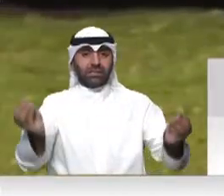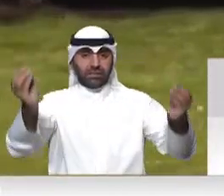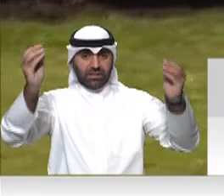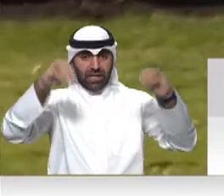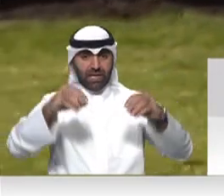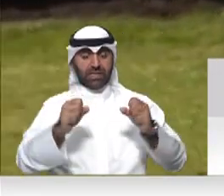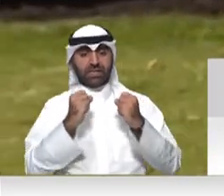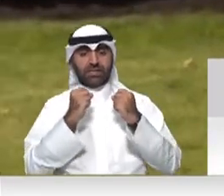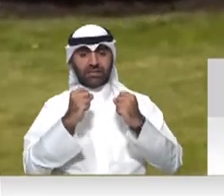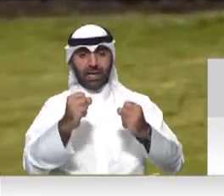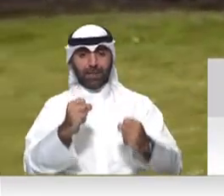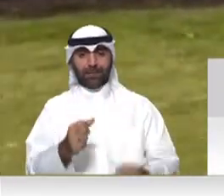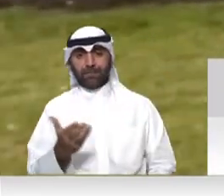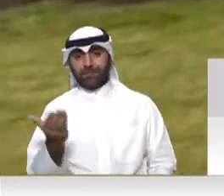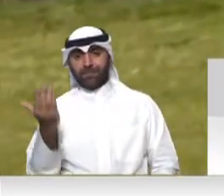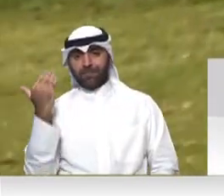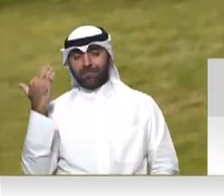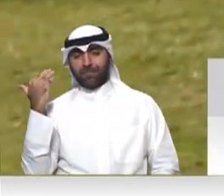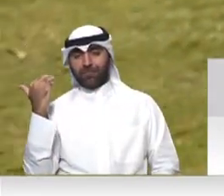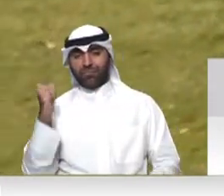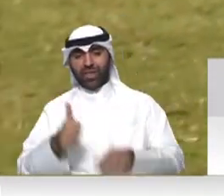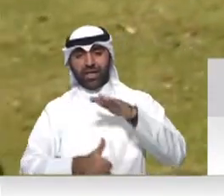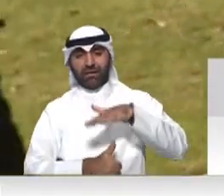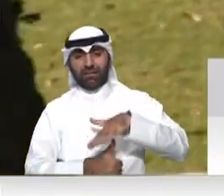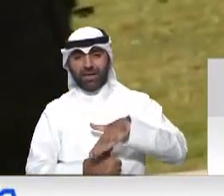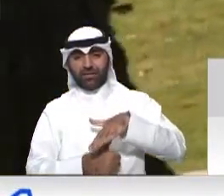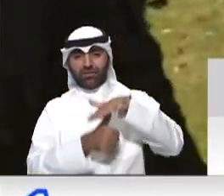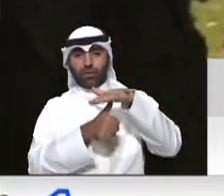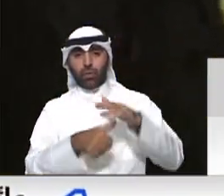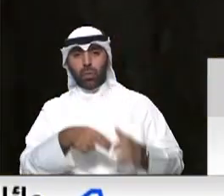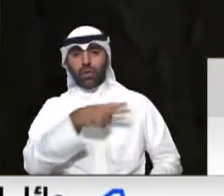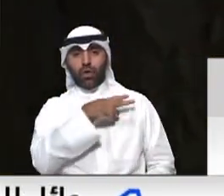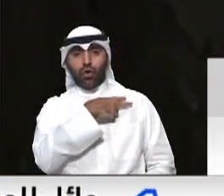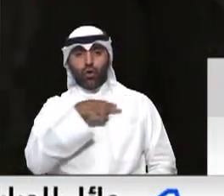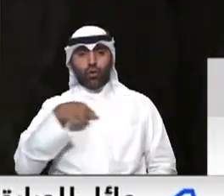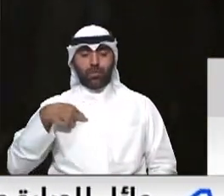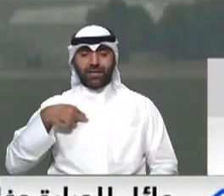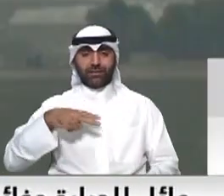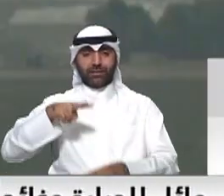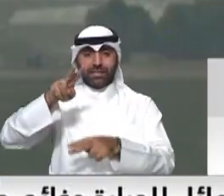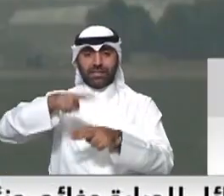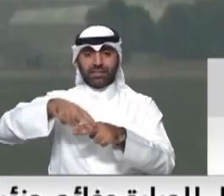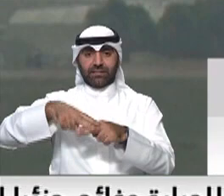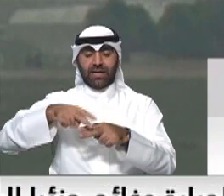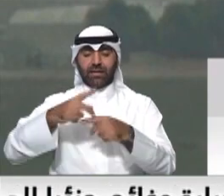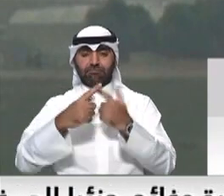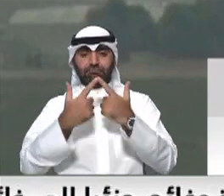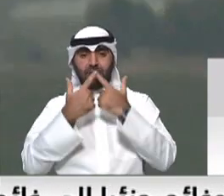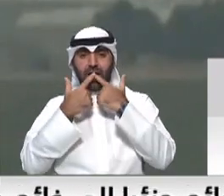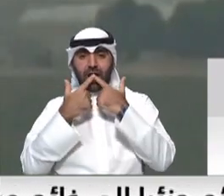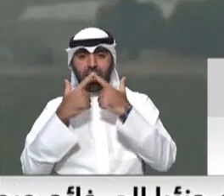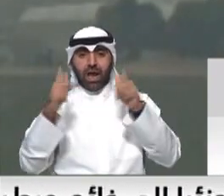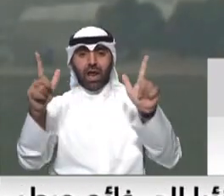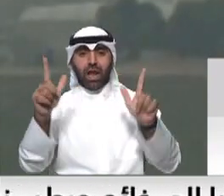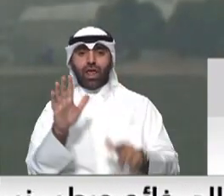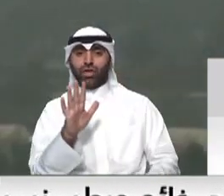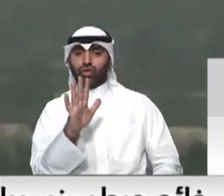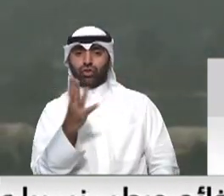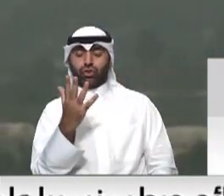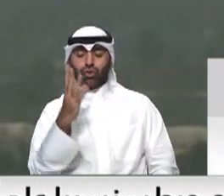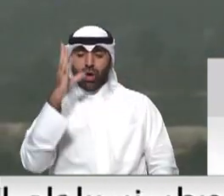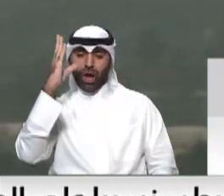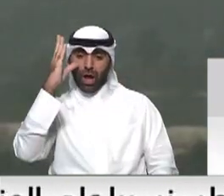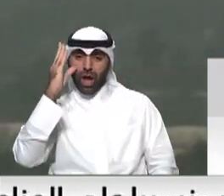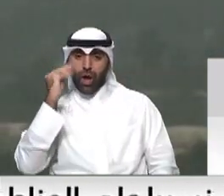جو بايدن معارضه ايذاء موقف الولايات المتحده تجاه الانتهاكات الخطيره من قبل دوله الاحتلال والسيناريو الذي